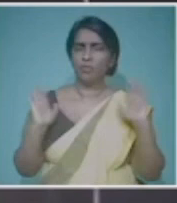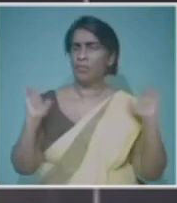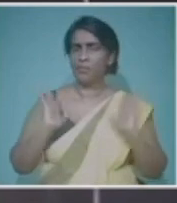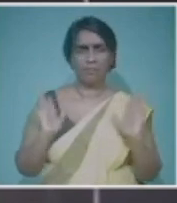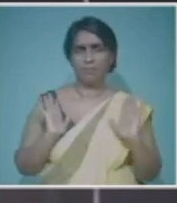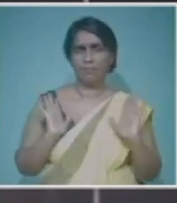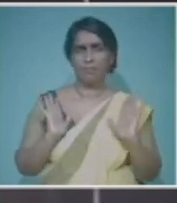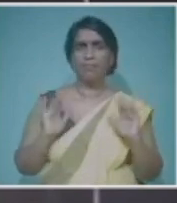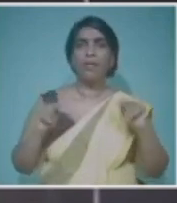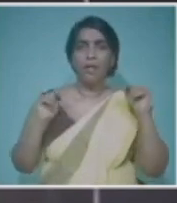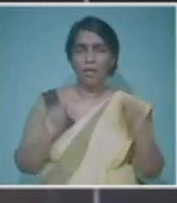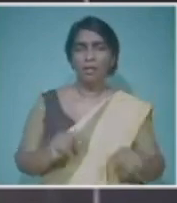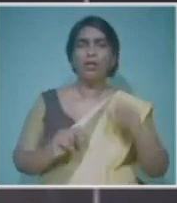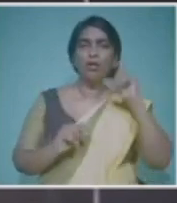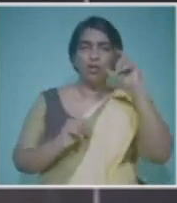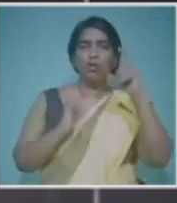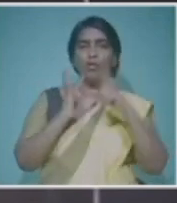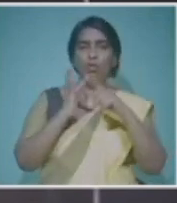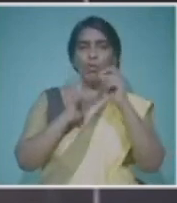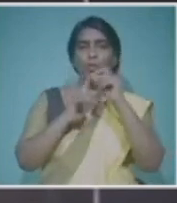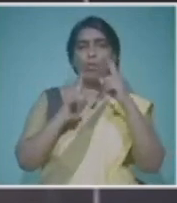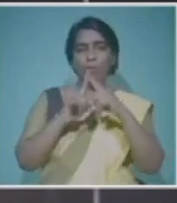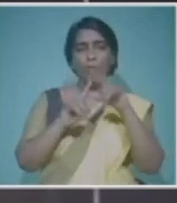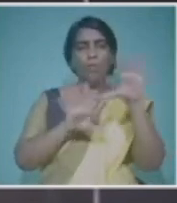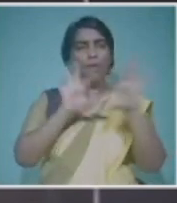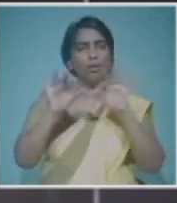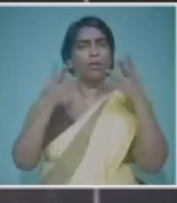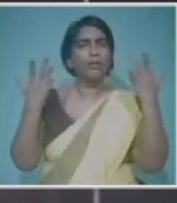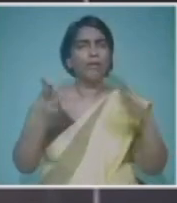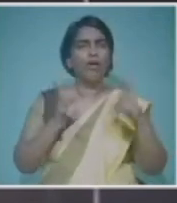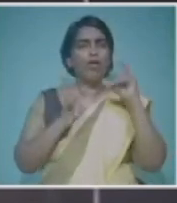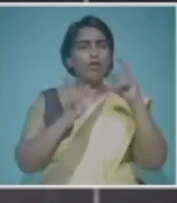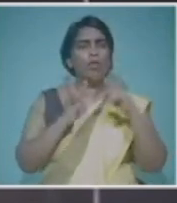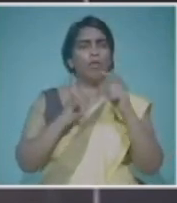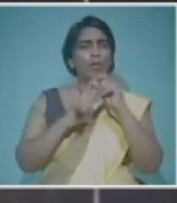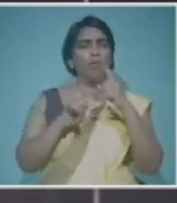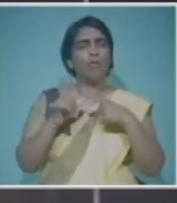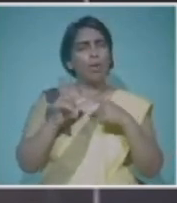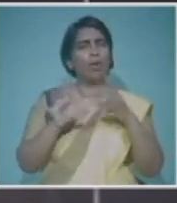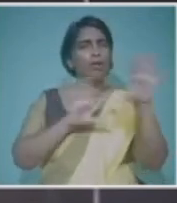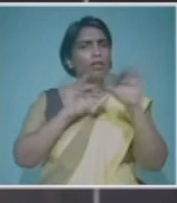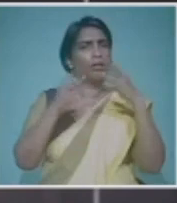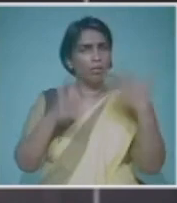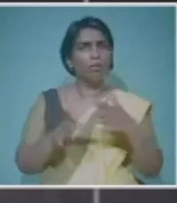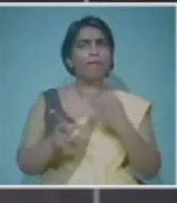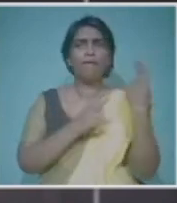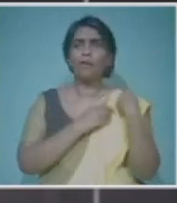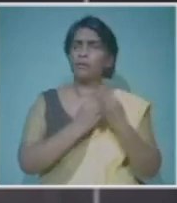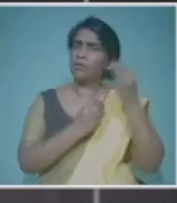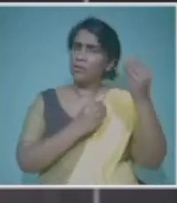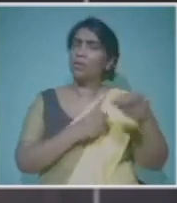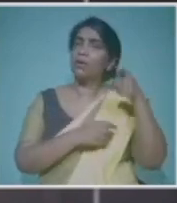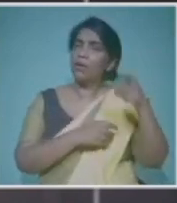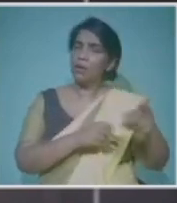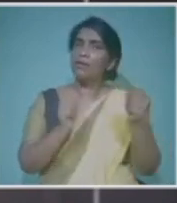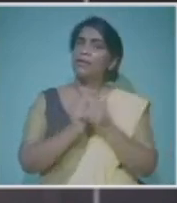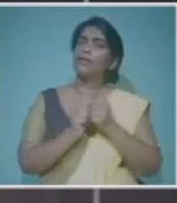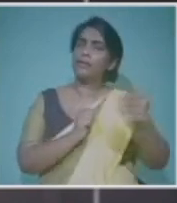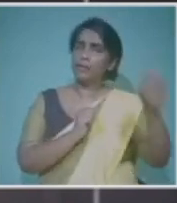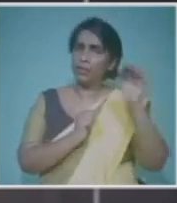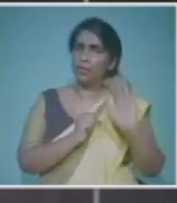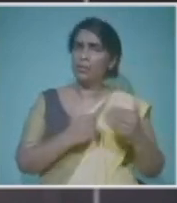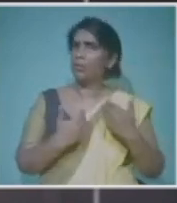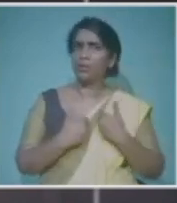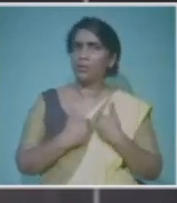නැහැ. අද කෝප් එකයි කෝප් එකයි පත් කරලා තියෙනවා. එතකොට කෝප් එකට මේක බාර දෙන්න. කෝප් එකට බාර දීලා කෝප් එකේ මේක කරගෙන යන්න.